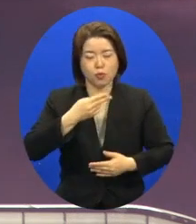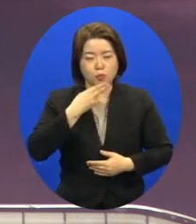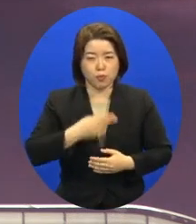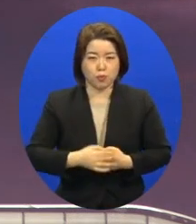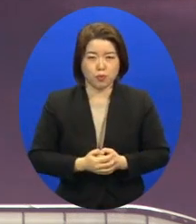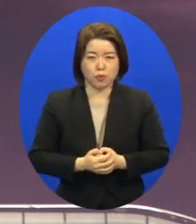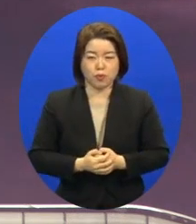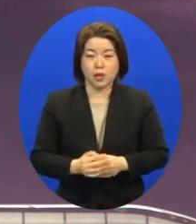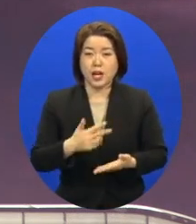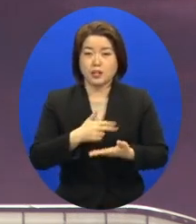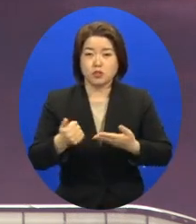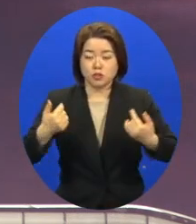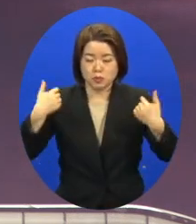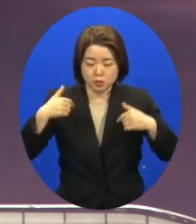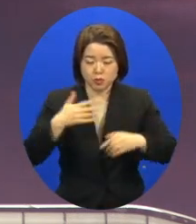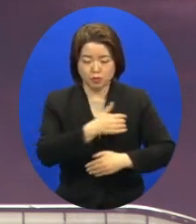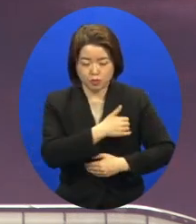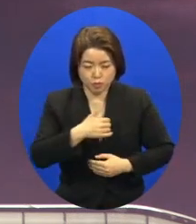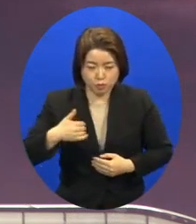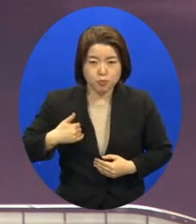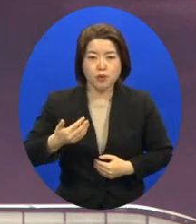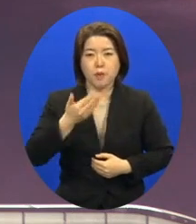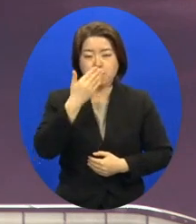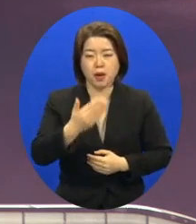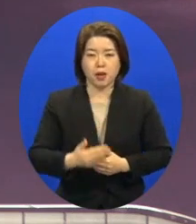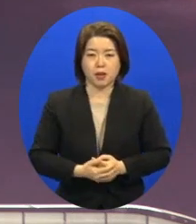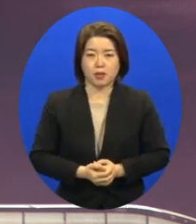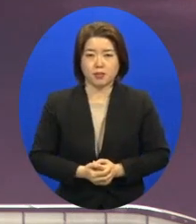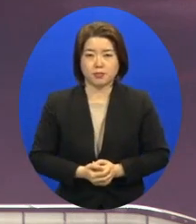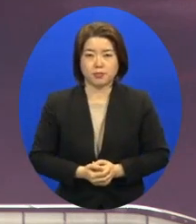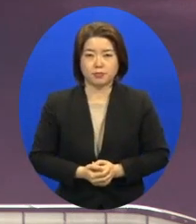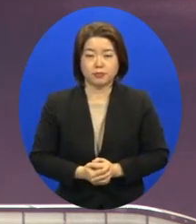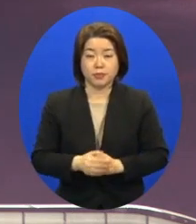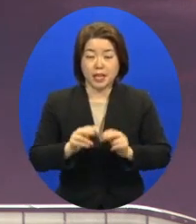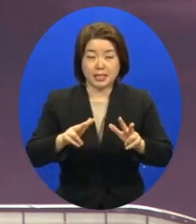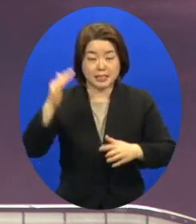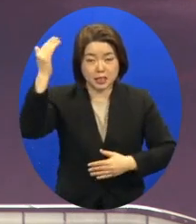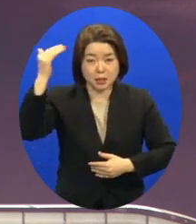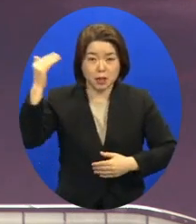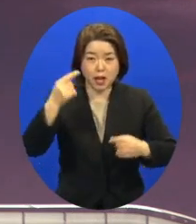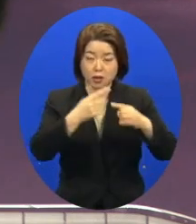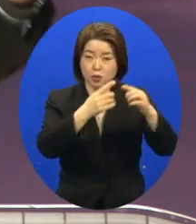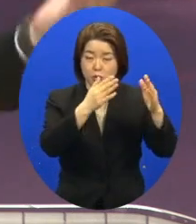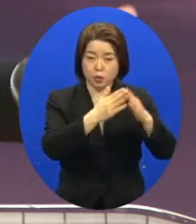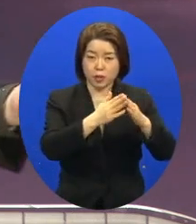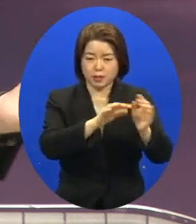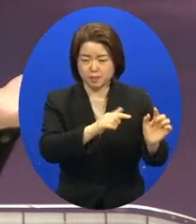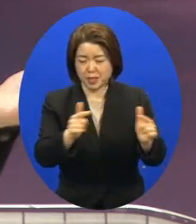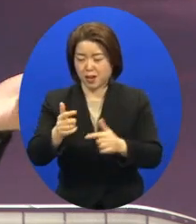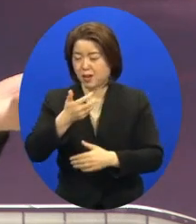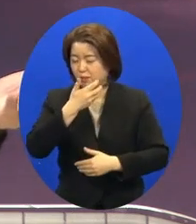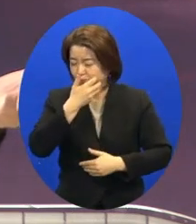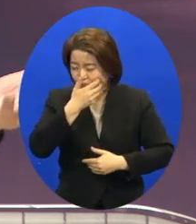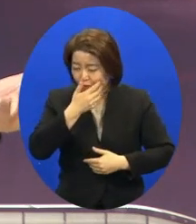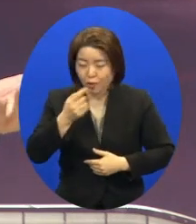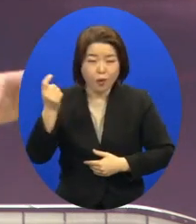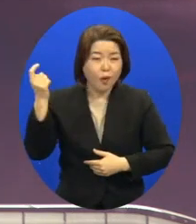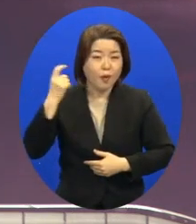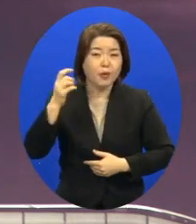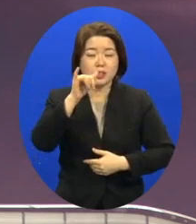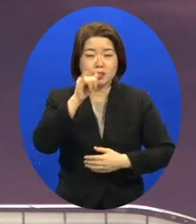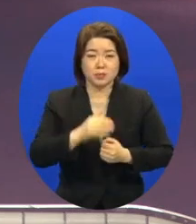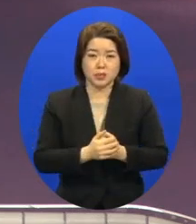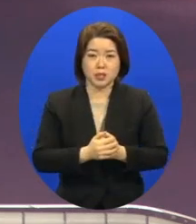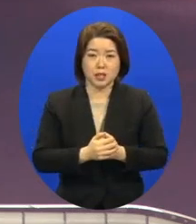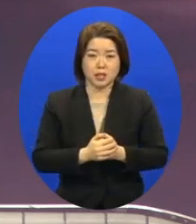주님은 능히 하실 수 있는 분이니까. 지금 한국 교회에 여러 부끄러운 소식들이 들려옵니다.